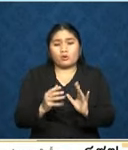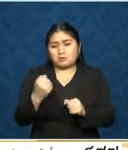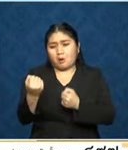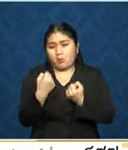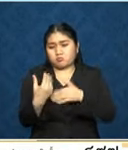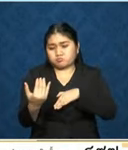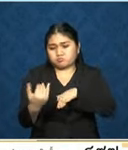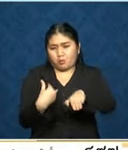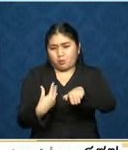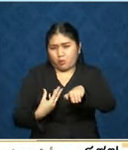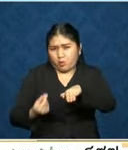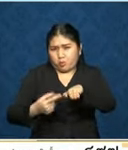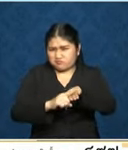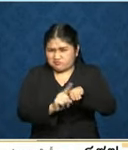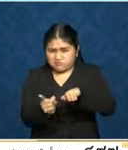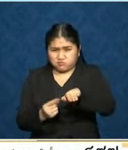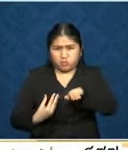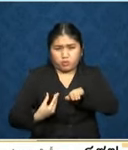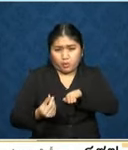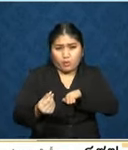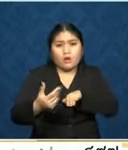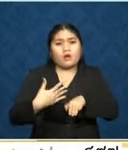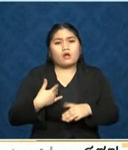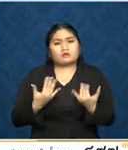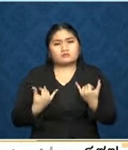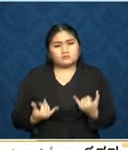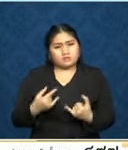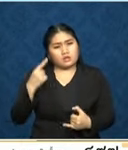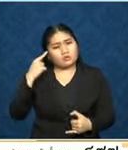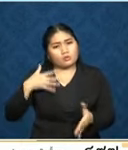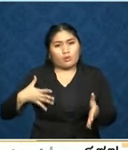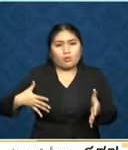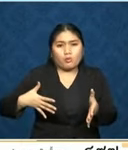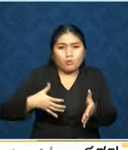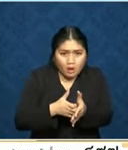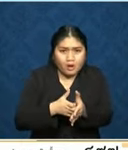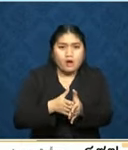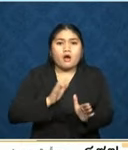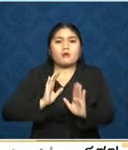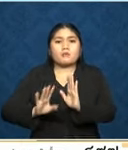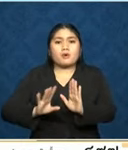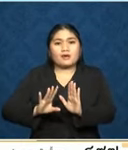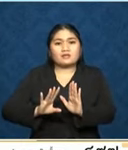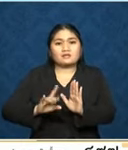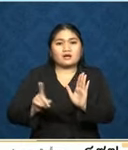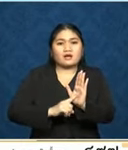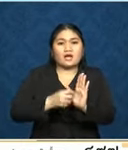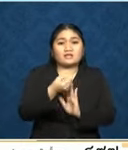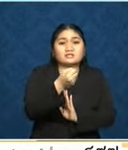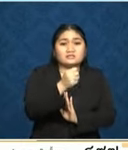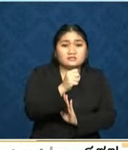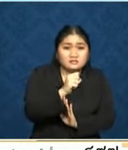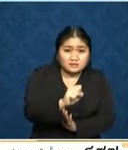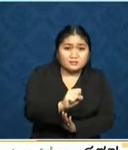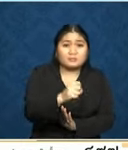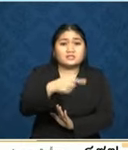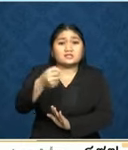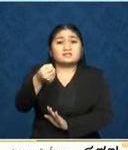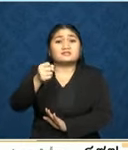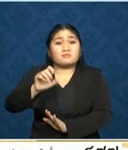เร็วพบว่านะคะมีสถิติอุบัติเหตุเฉลี่ยถึง 10-15ครั้งต่อเดือนในปีที่ผ่าน